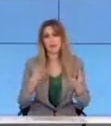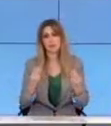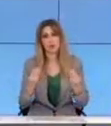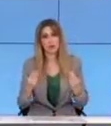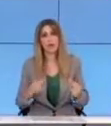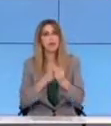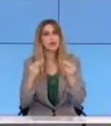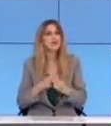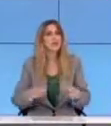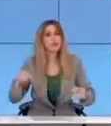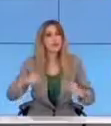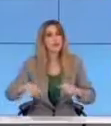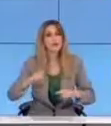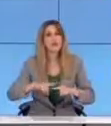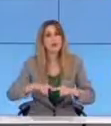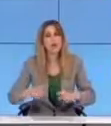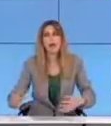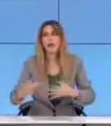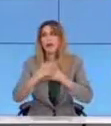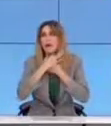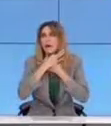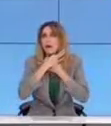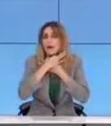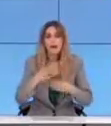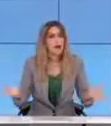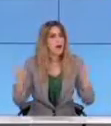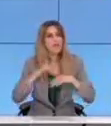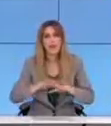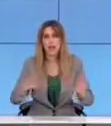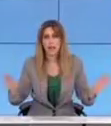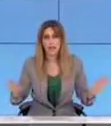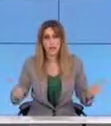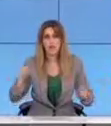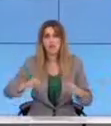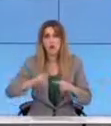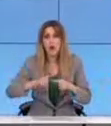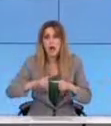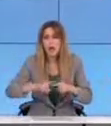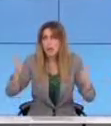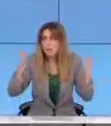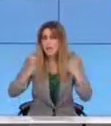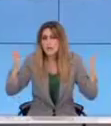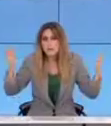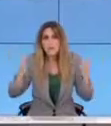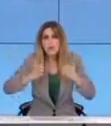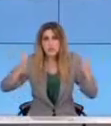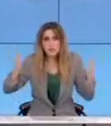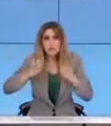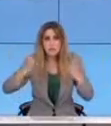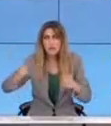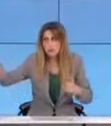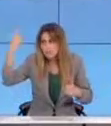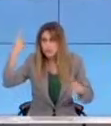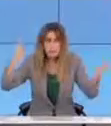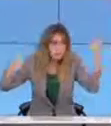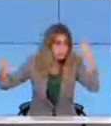δημοσιονομικό, αν δεν έχει αυτή τη δημοσιονομική πειθαρχία, τη στενότητα πάνω από τα κεφάλια όλων